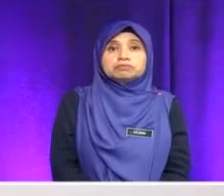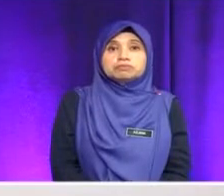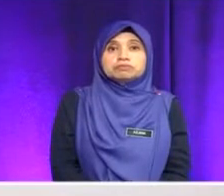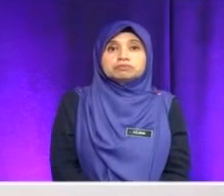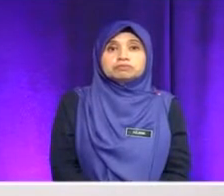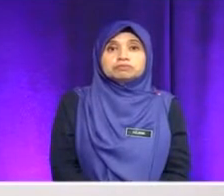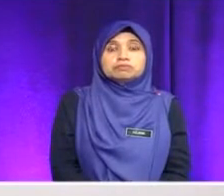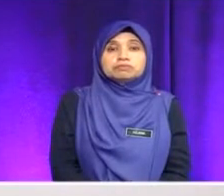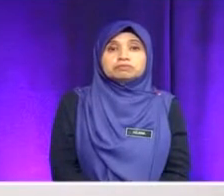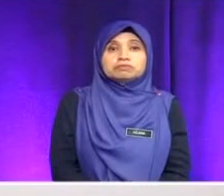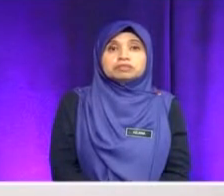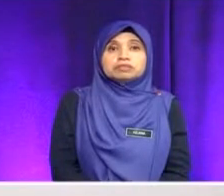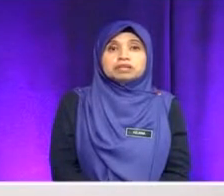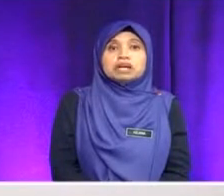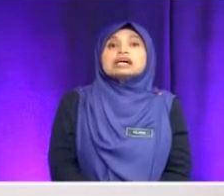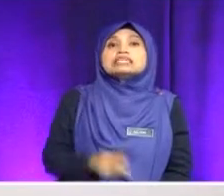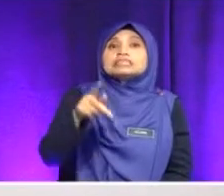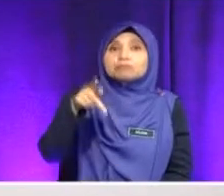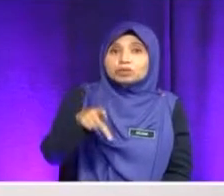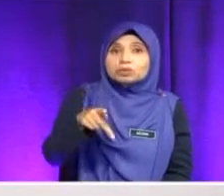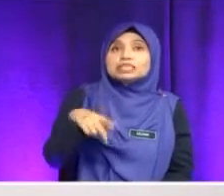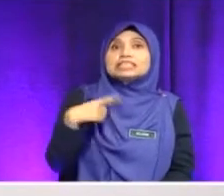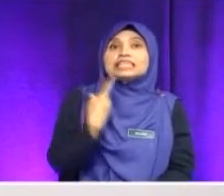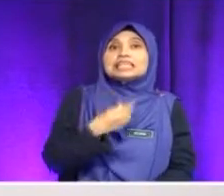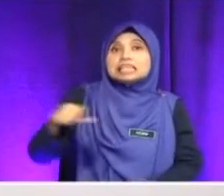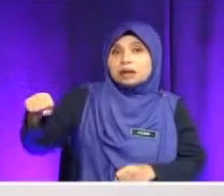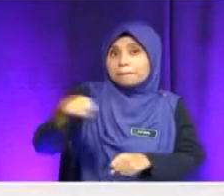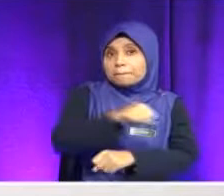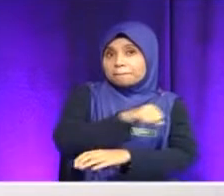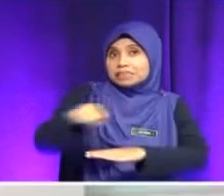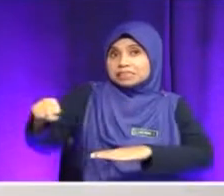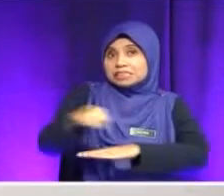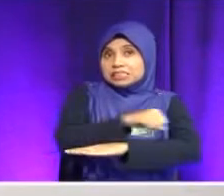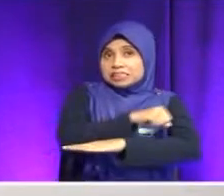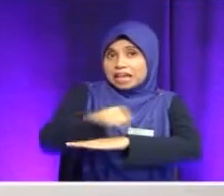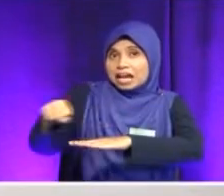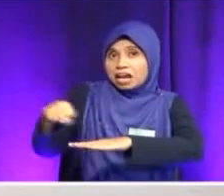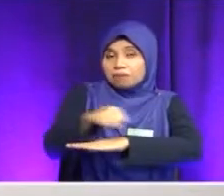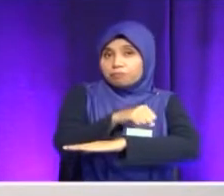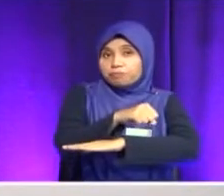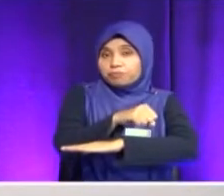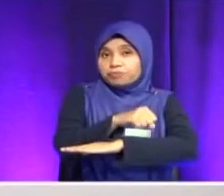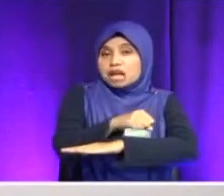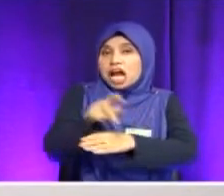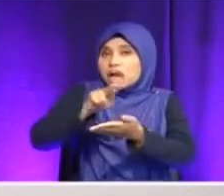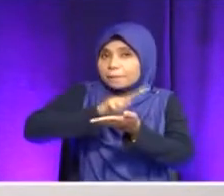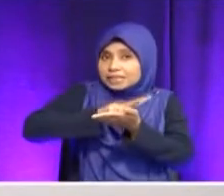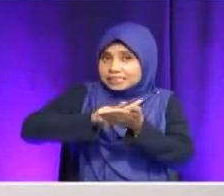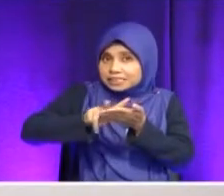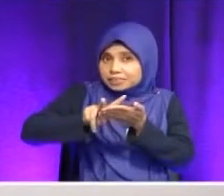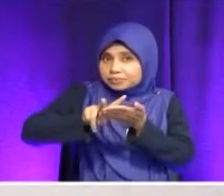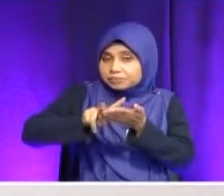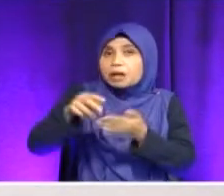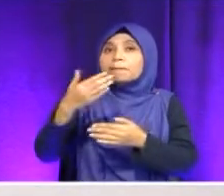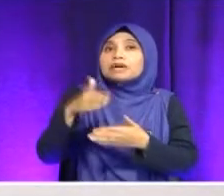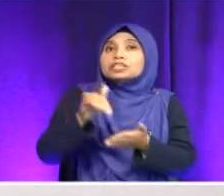oke seharusnya sepatunya kita strika dulu menyanyikan disetrika kemaslah Oke